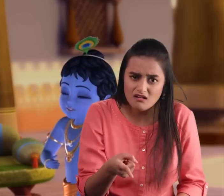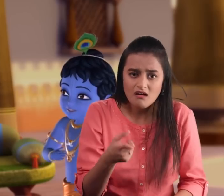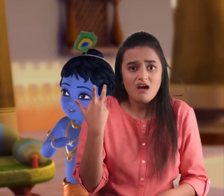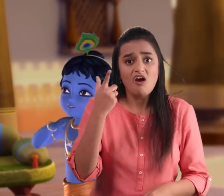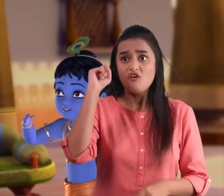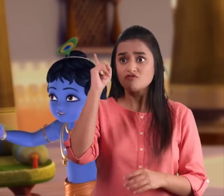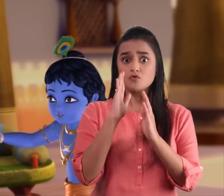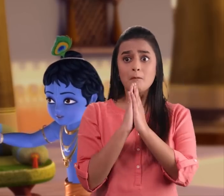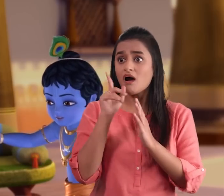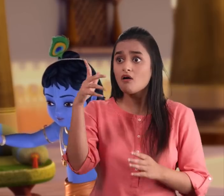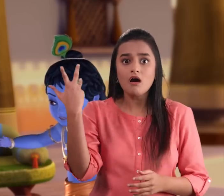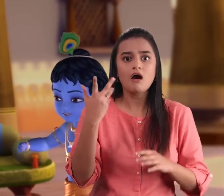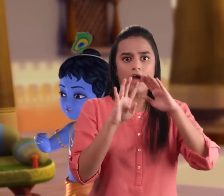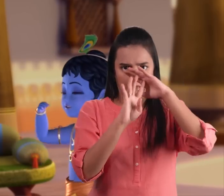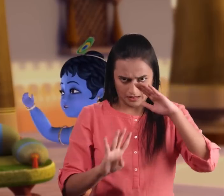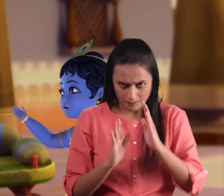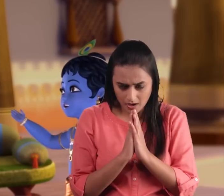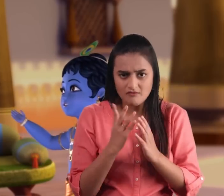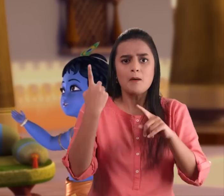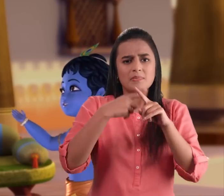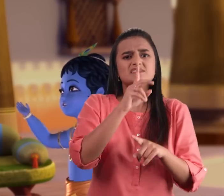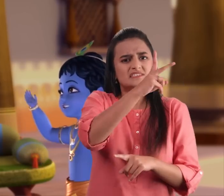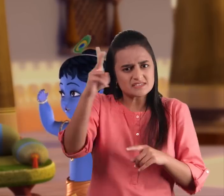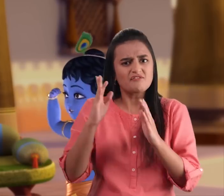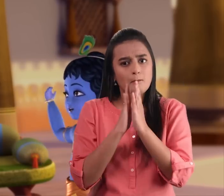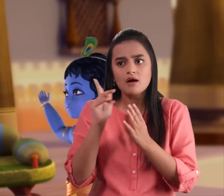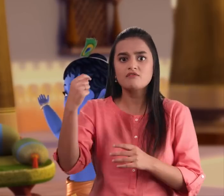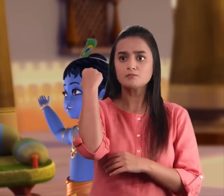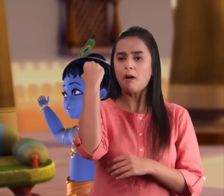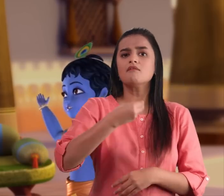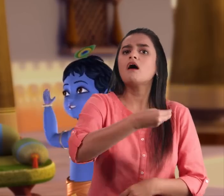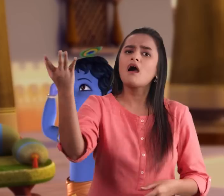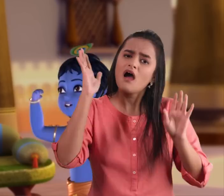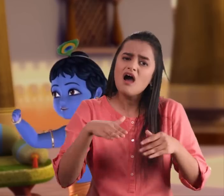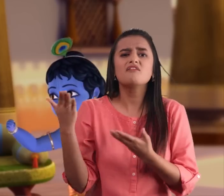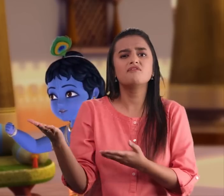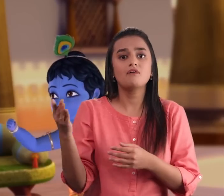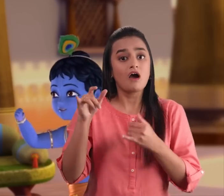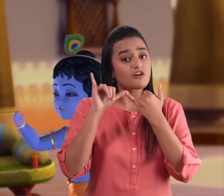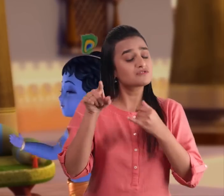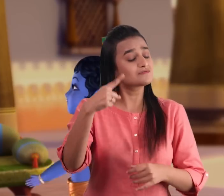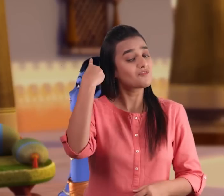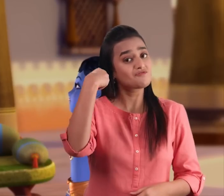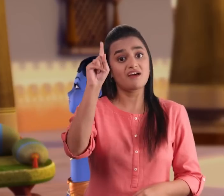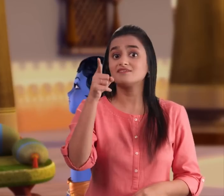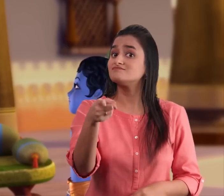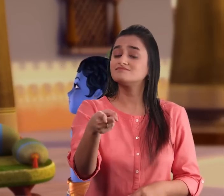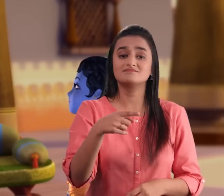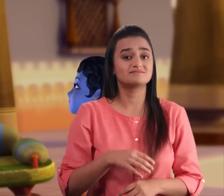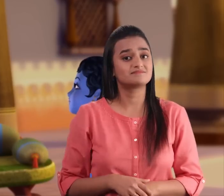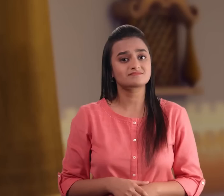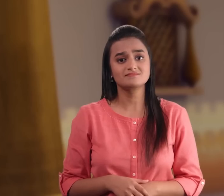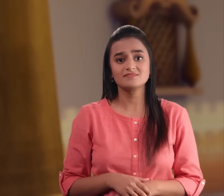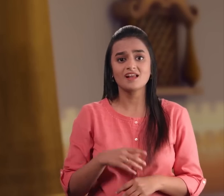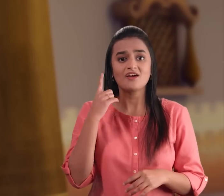चाहिए? वो तो भगवान विष्णु हैं, जो इंद्र और सभी देवताओं को शक्ति प्रदान करते हैं। कृष्ण बिल्कुल सही कह